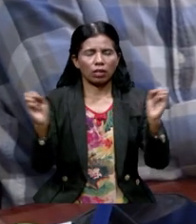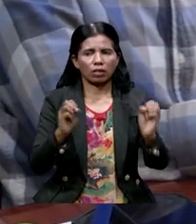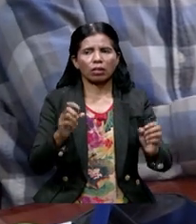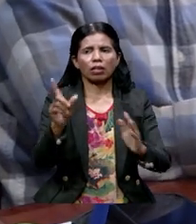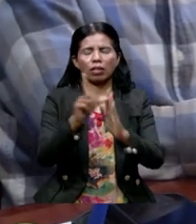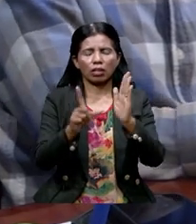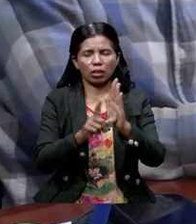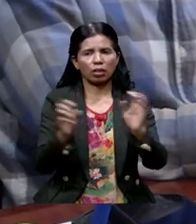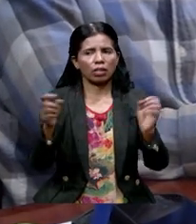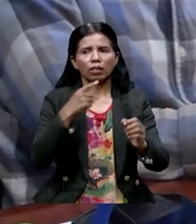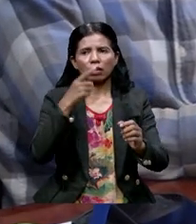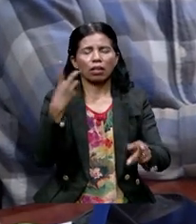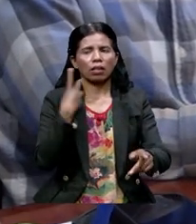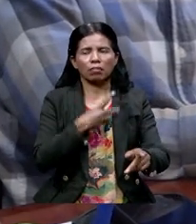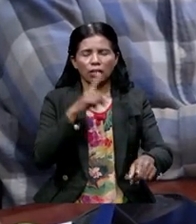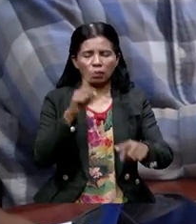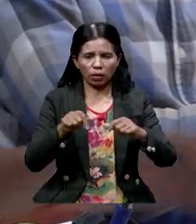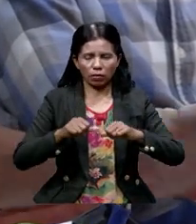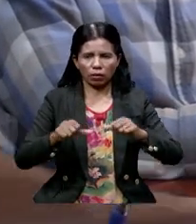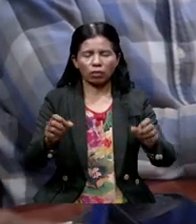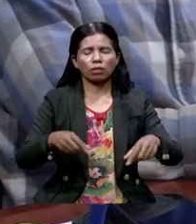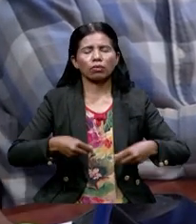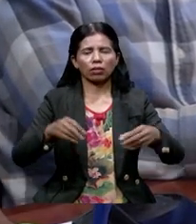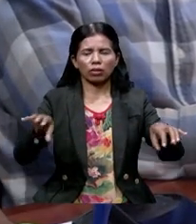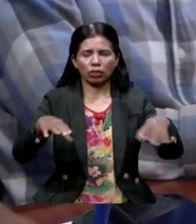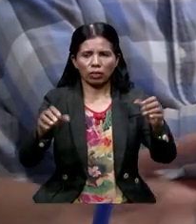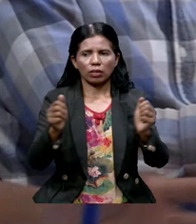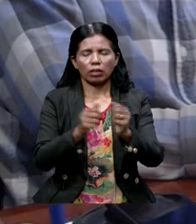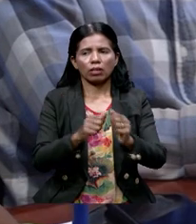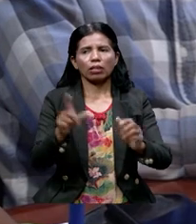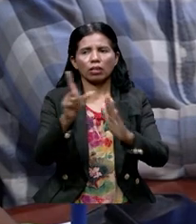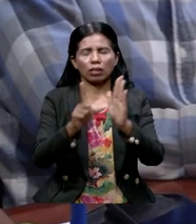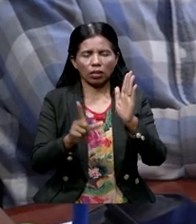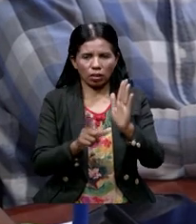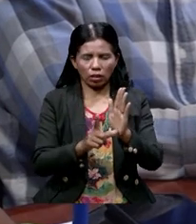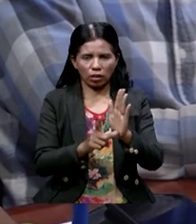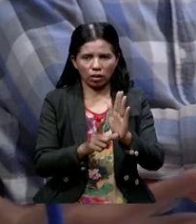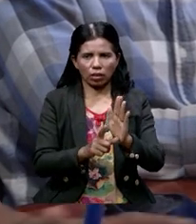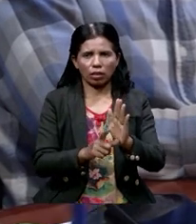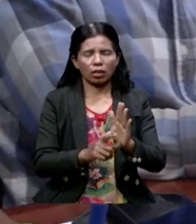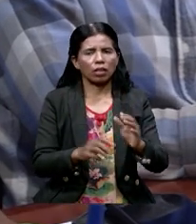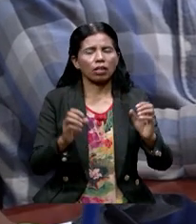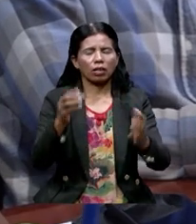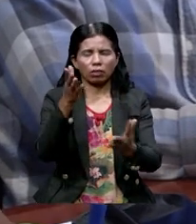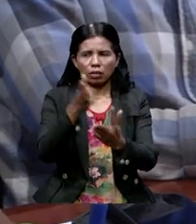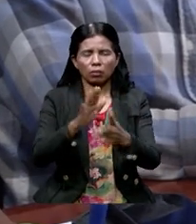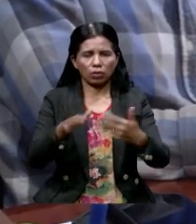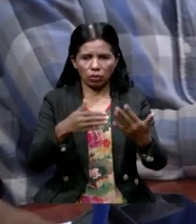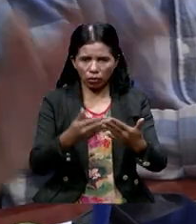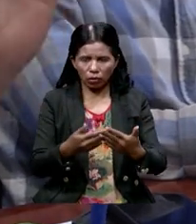la turiza no amil label le continue hal kontrak tu. Tapi le mos la turiza tu ni le mos dah lama tu by ingresu etc.